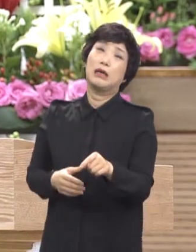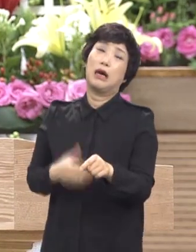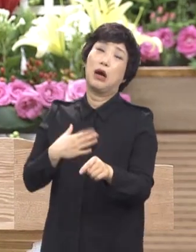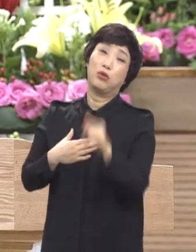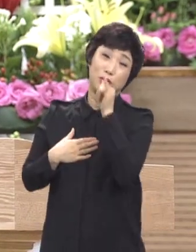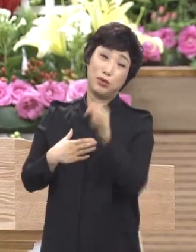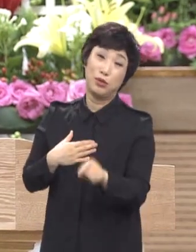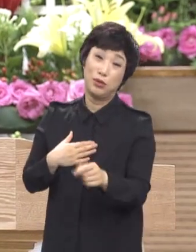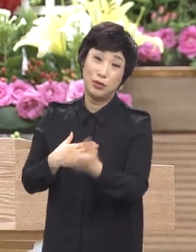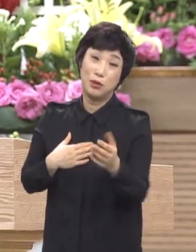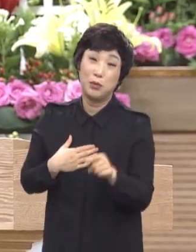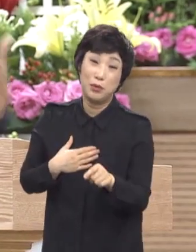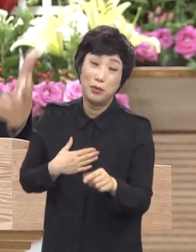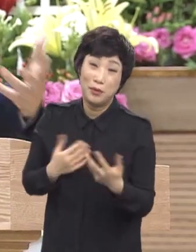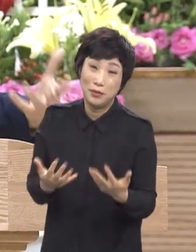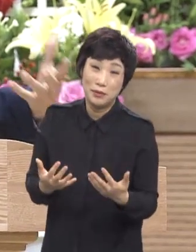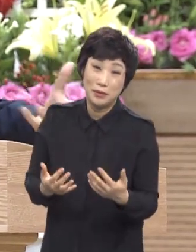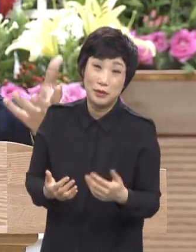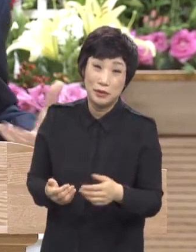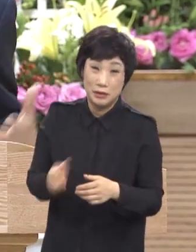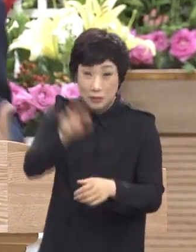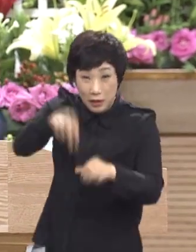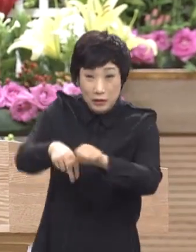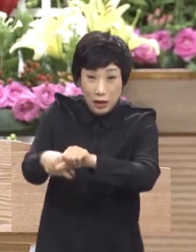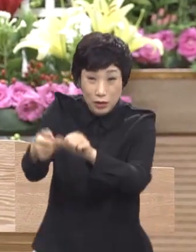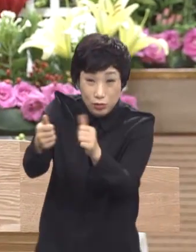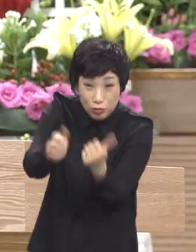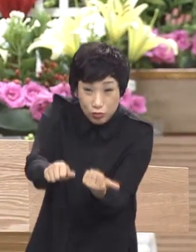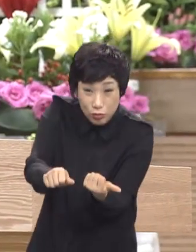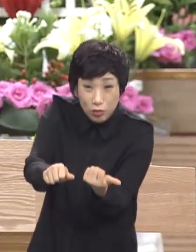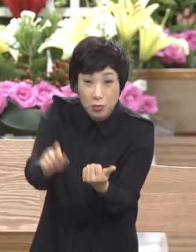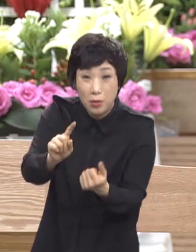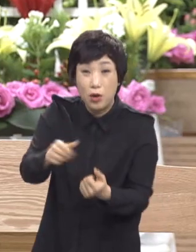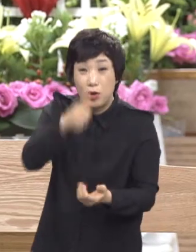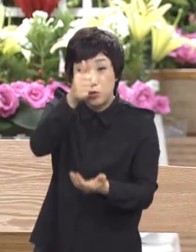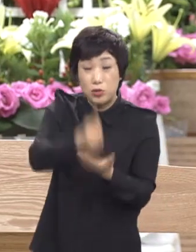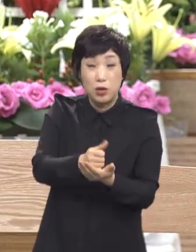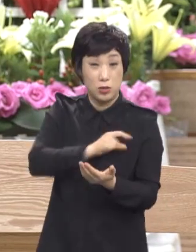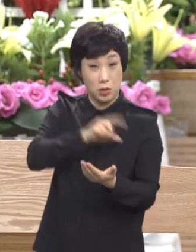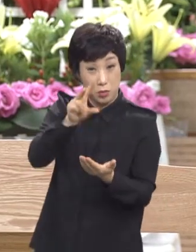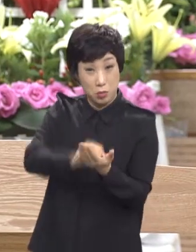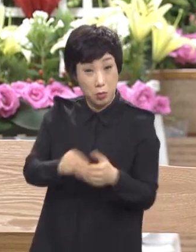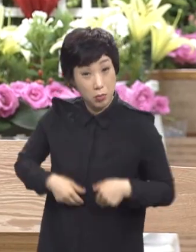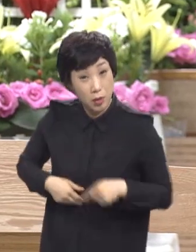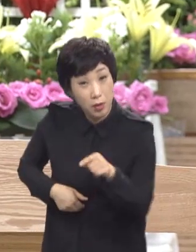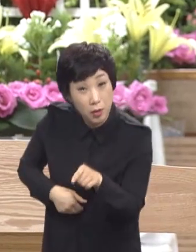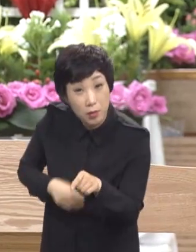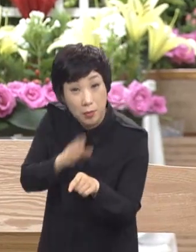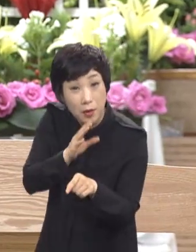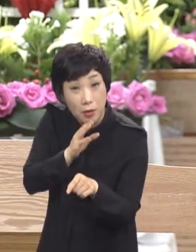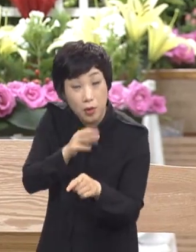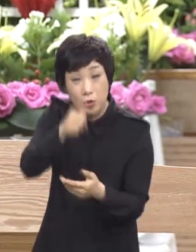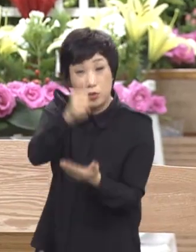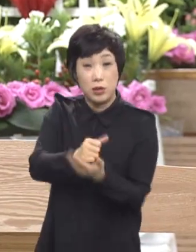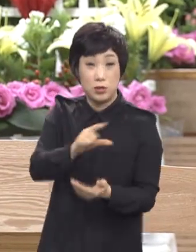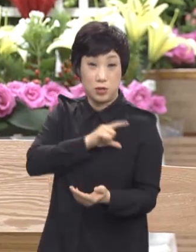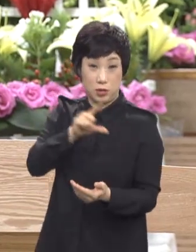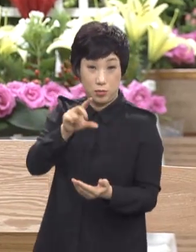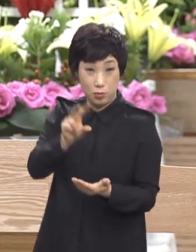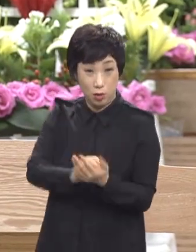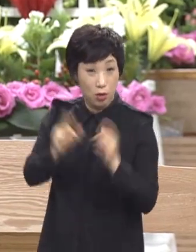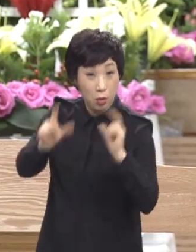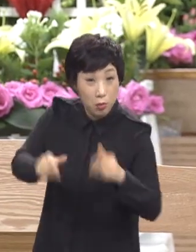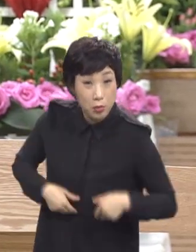그렇게 죽으려면 십자가에 달려 죽을 만한 죄명이 있어야 죄명이 있어야